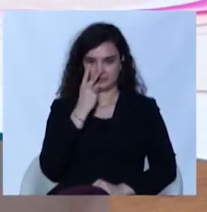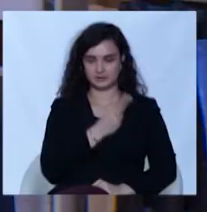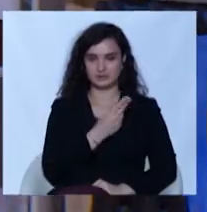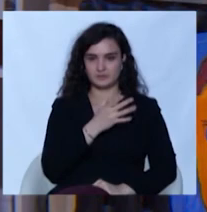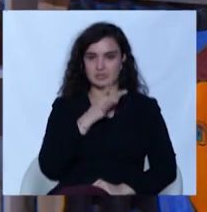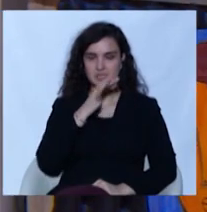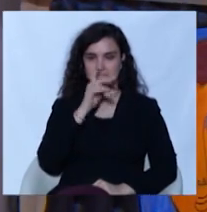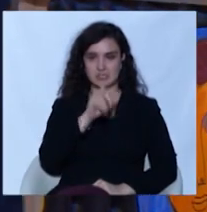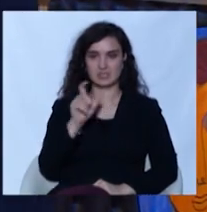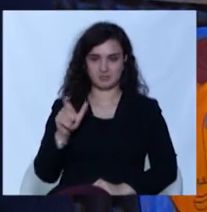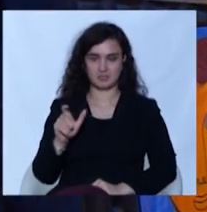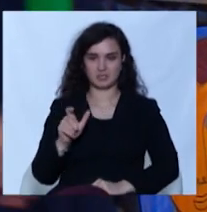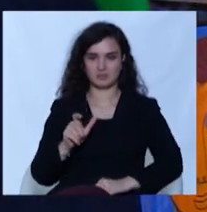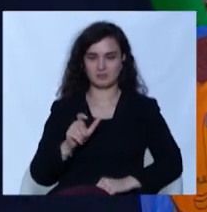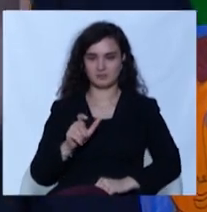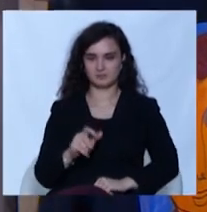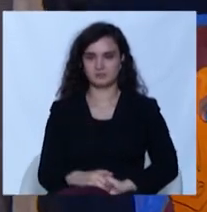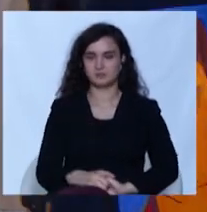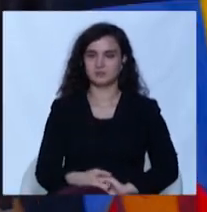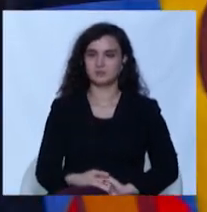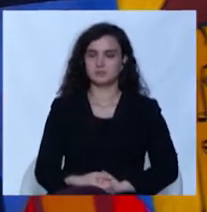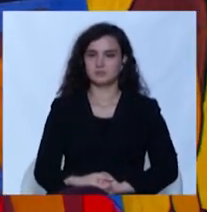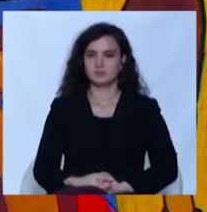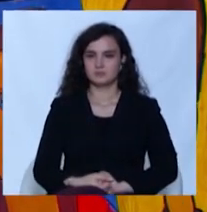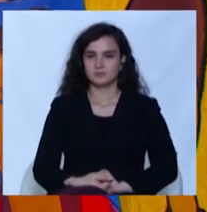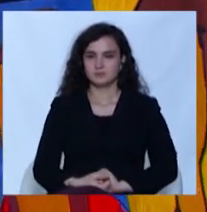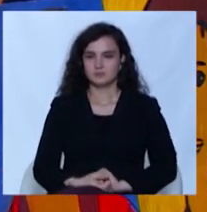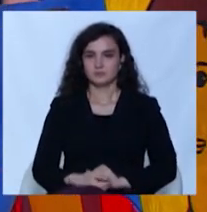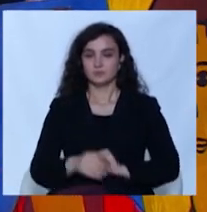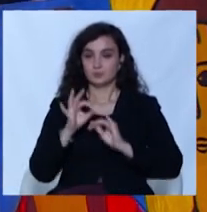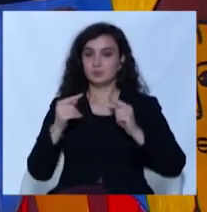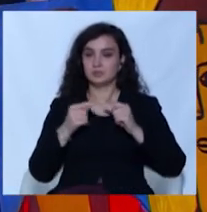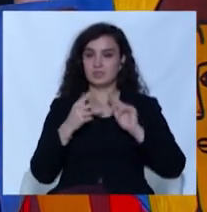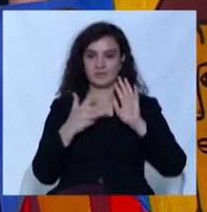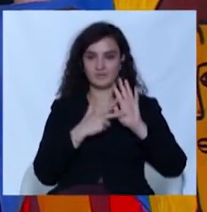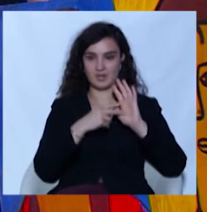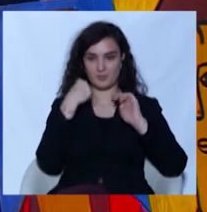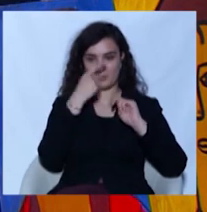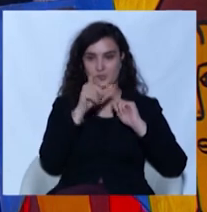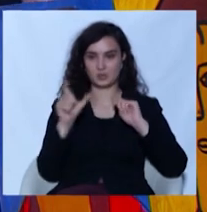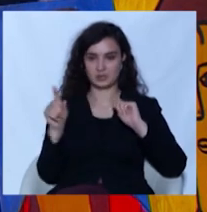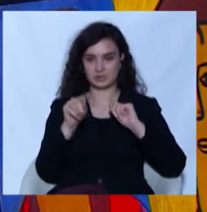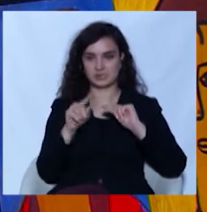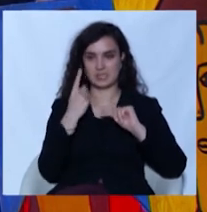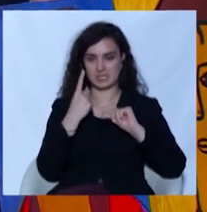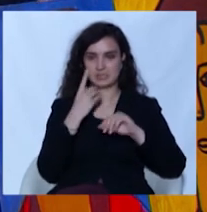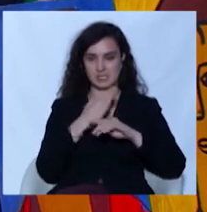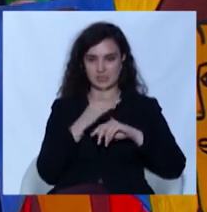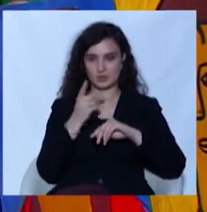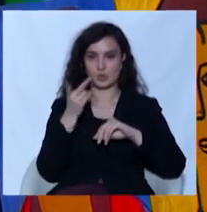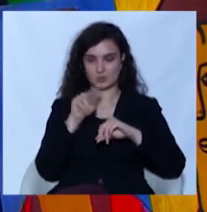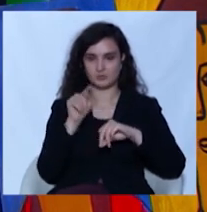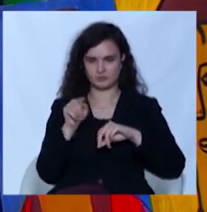თქვენი ასაკის ადამიანები. აქ ზუსტად 8 პორტრეტია. აქედან ერთი არის ორი,